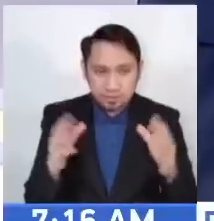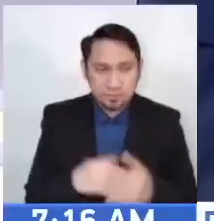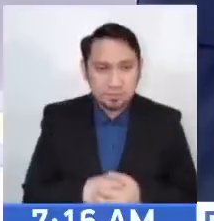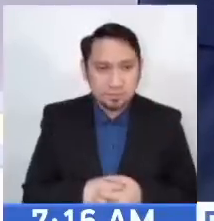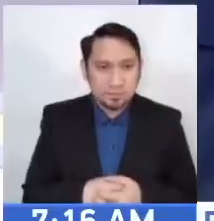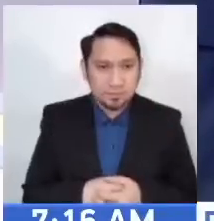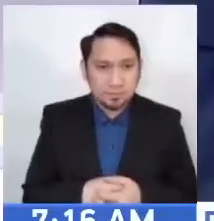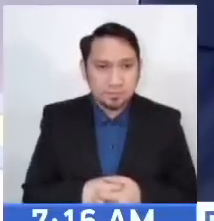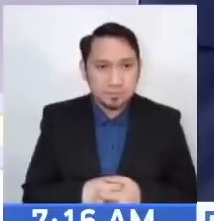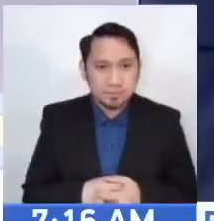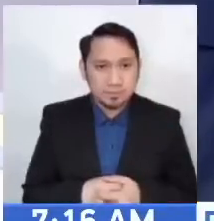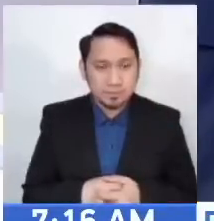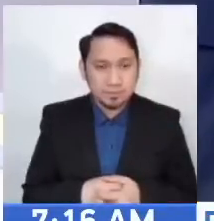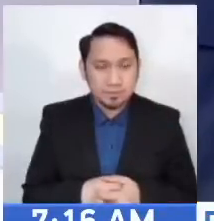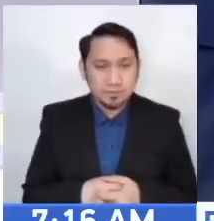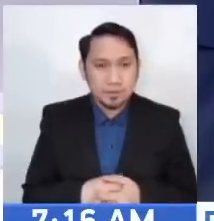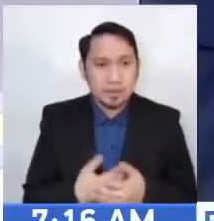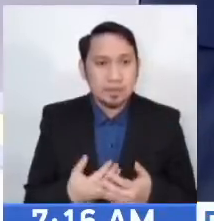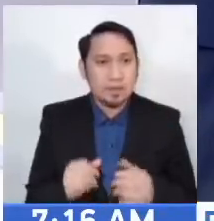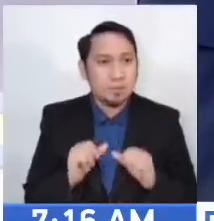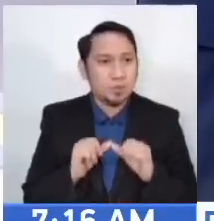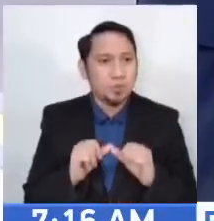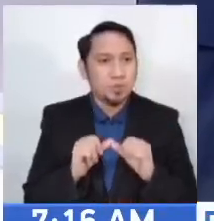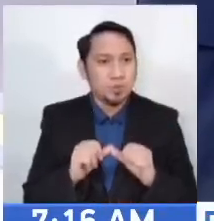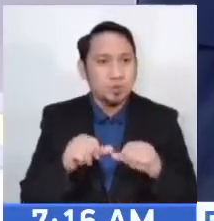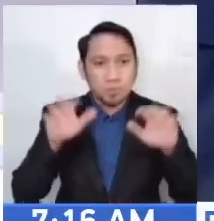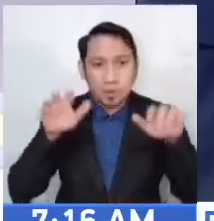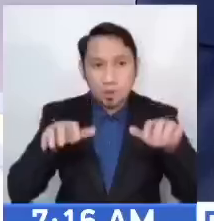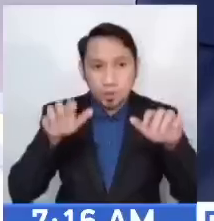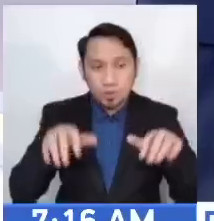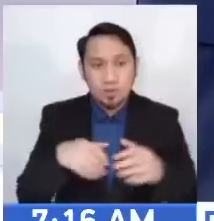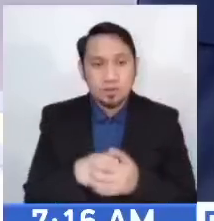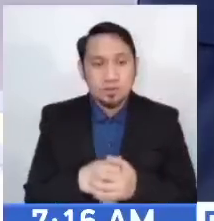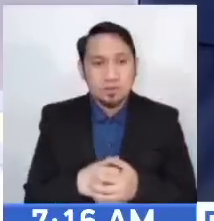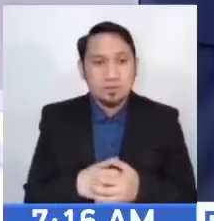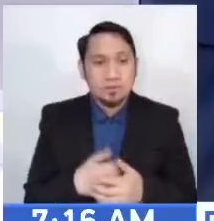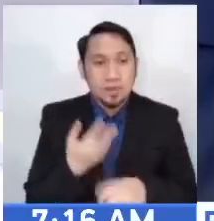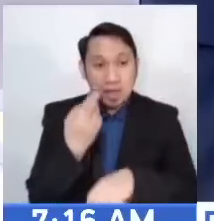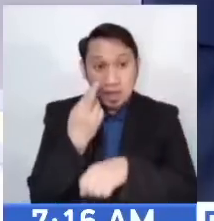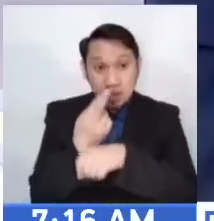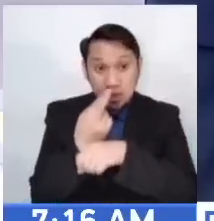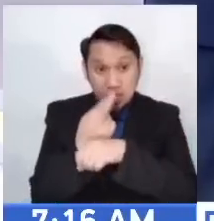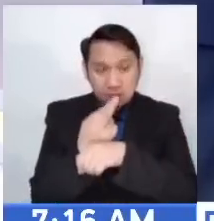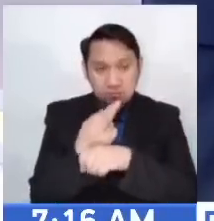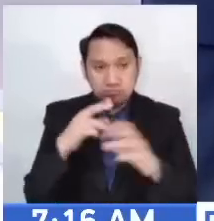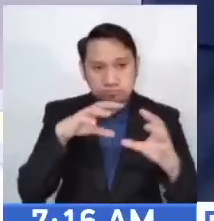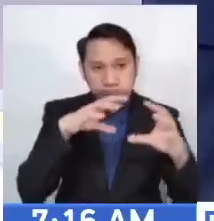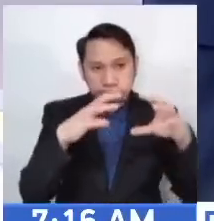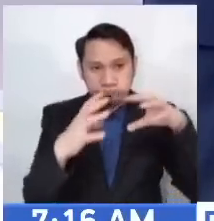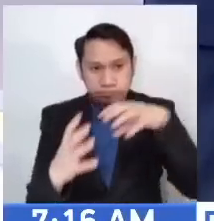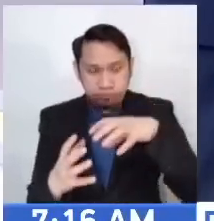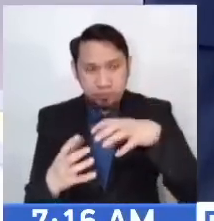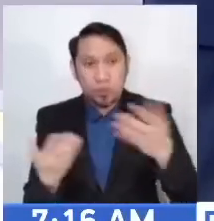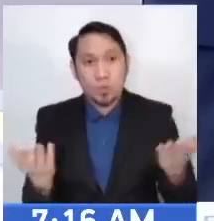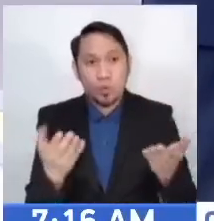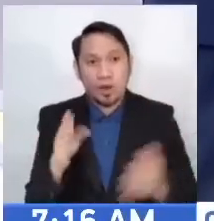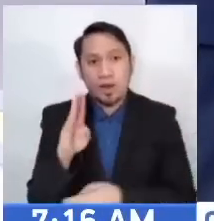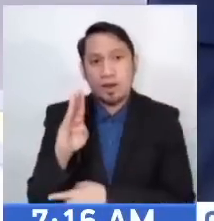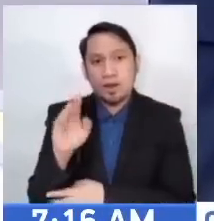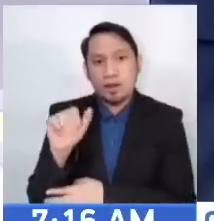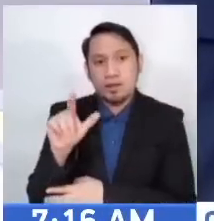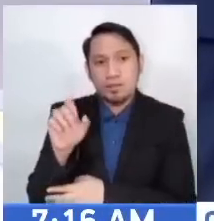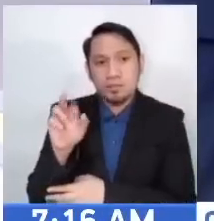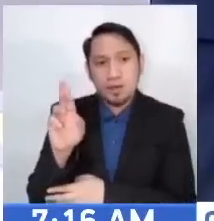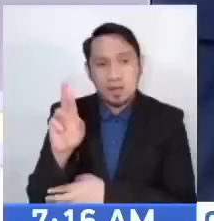Bunso na walang tigil ang pag-ulan, naka-rock slide at humambalang pa sa kalsada sa Baler Aurora ang malalaking tipak ng